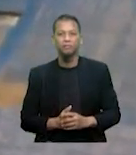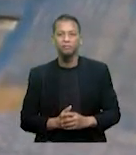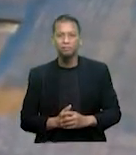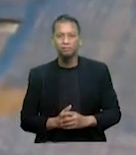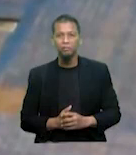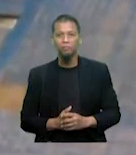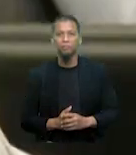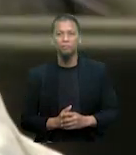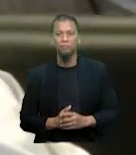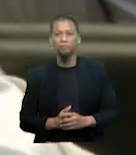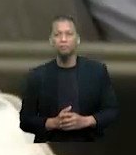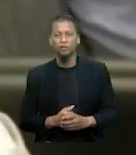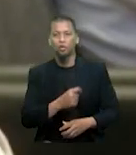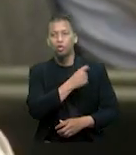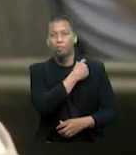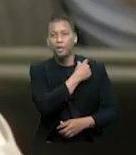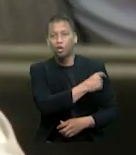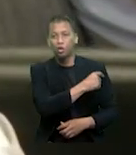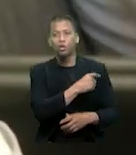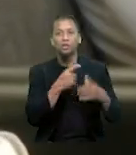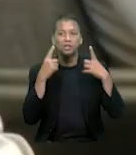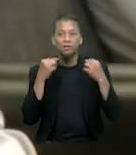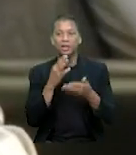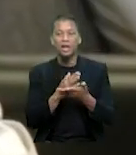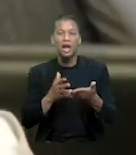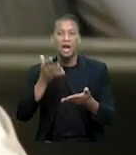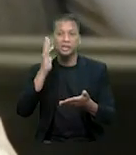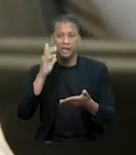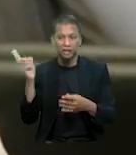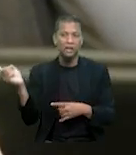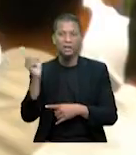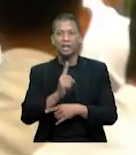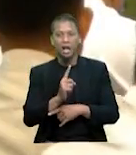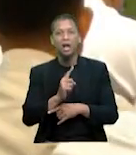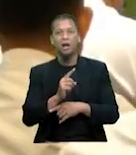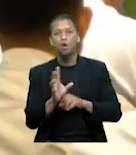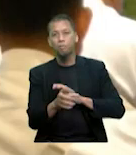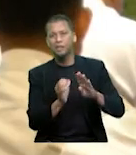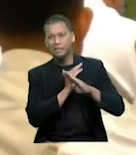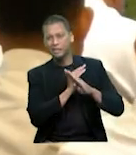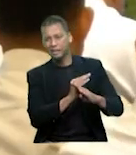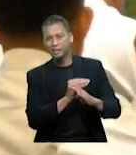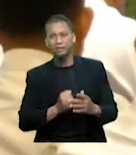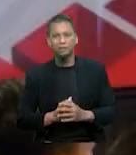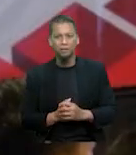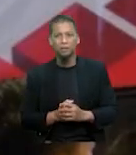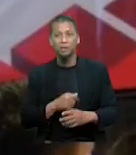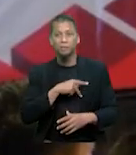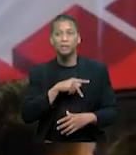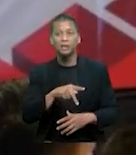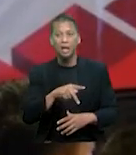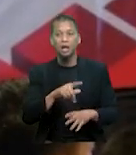Sementara itu, Gubernur Jawa Tengah Ganjar Pranowo juga hadir dalam pelatihan anti korupsi yang diikuti 130 aparat penegak hukum di lingkungan Jawa Tengah